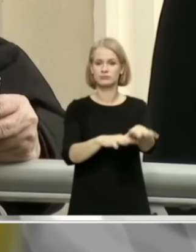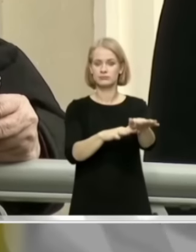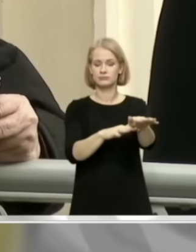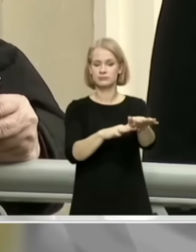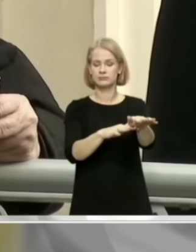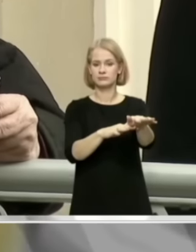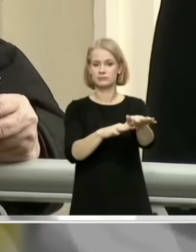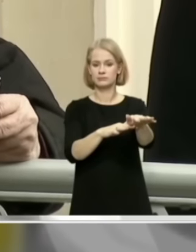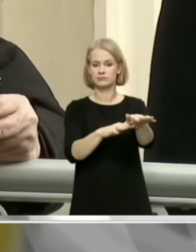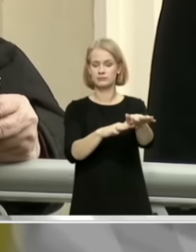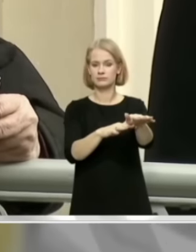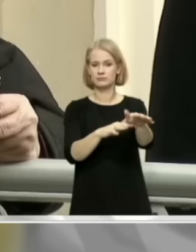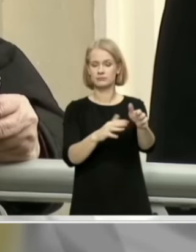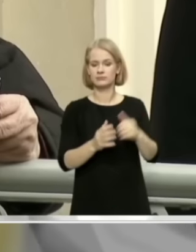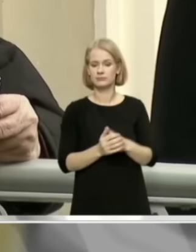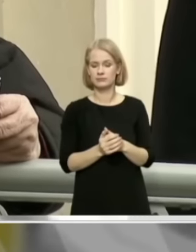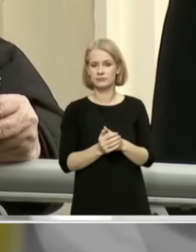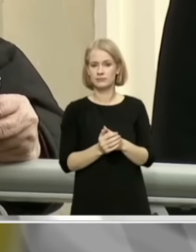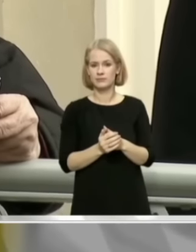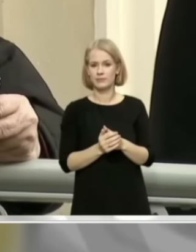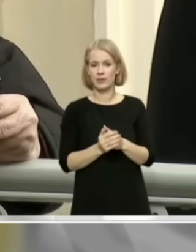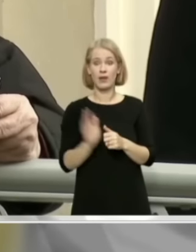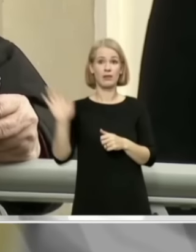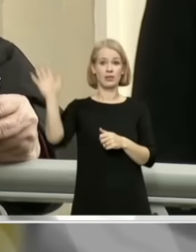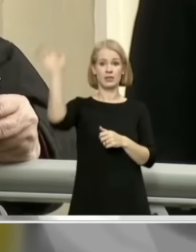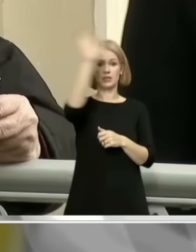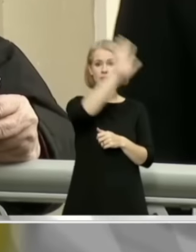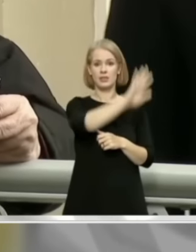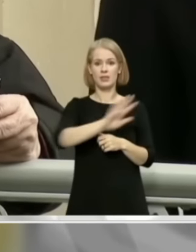Tu, dangau, beribis,